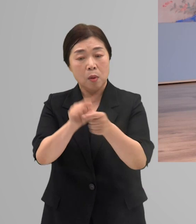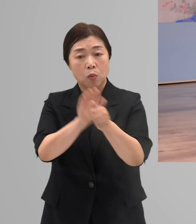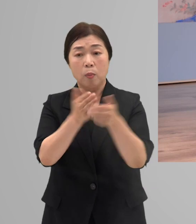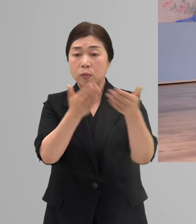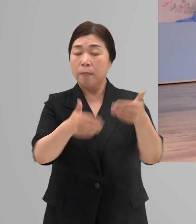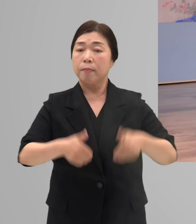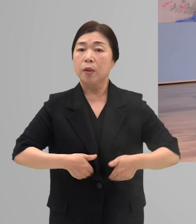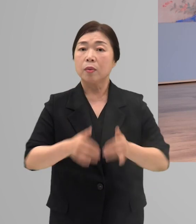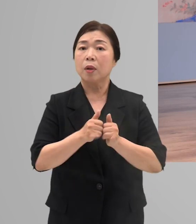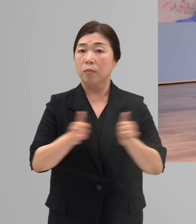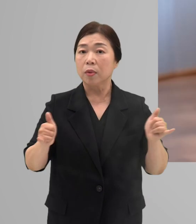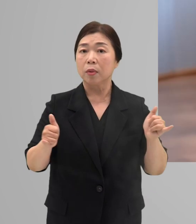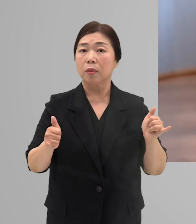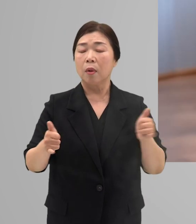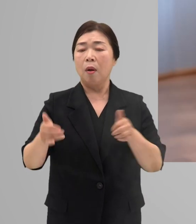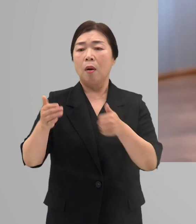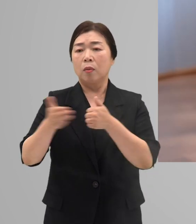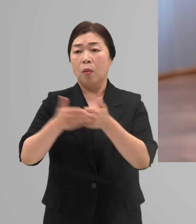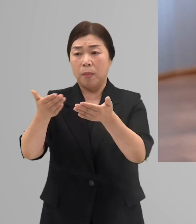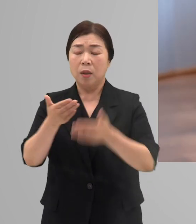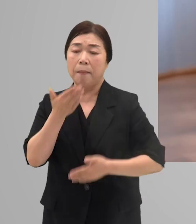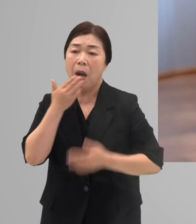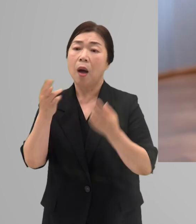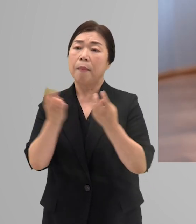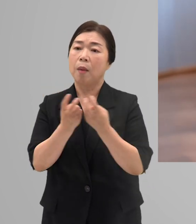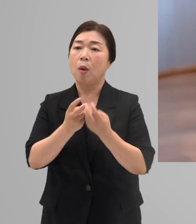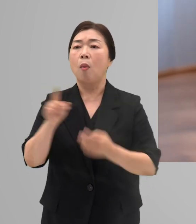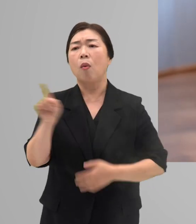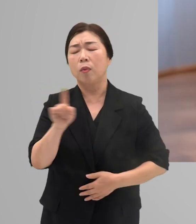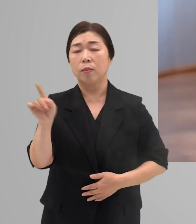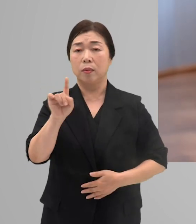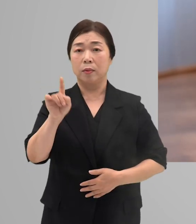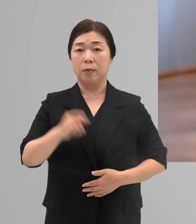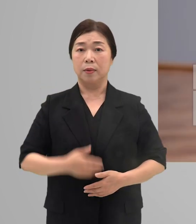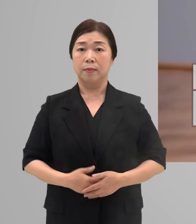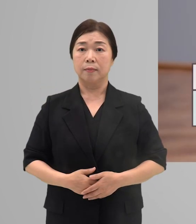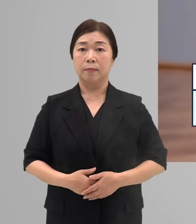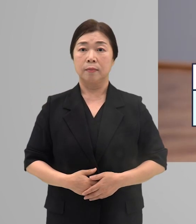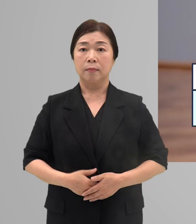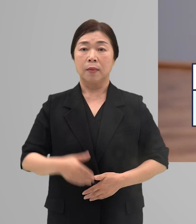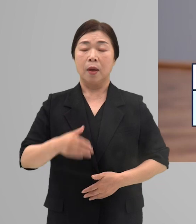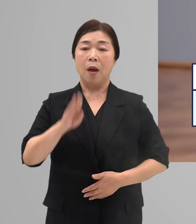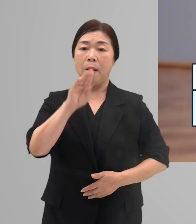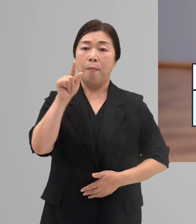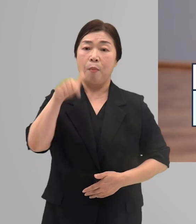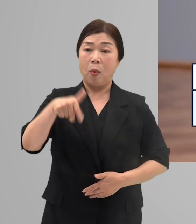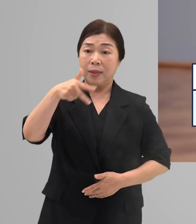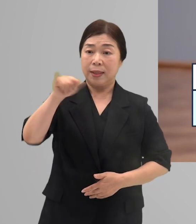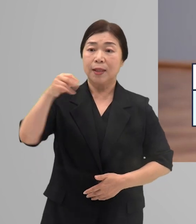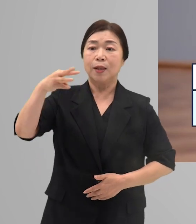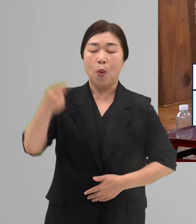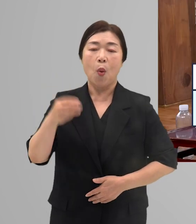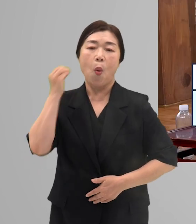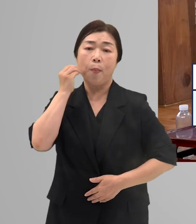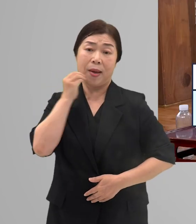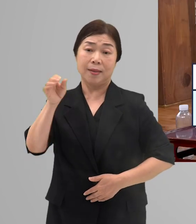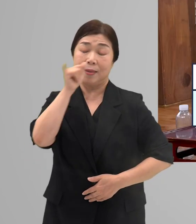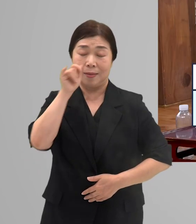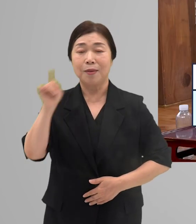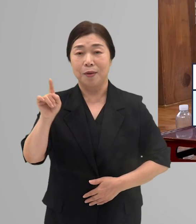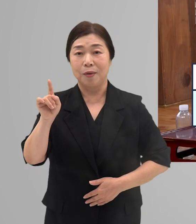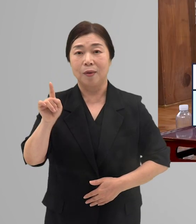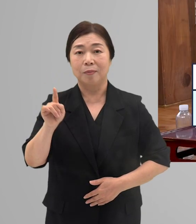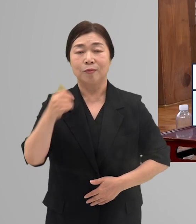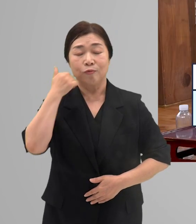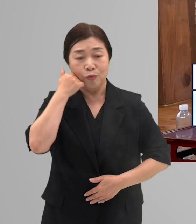도움이 필요한 사람들이 좀 도움을 받을 수 있는 방법 같은 건 어디서 찾아보면 좋을까요? 복지로라는 저희 홈페이지가 있거든요. 어떤